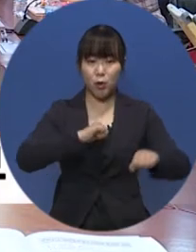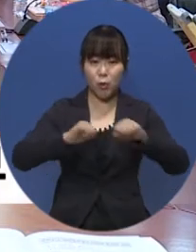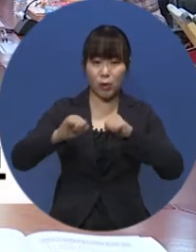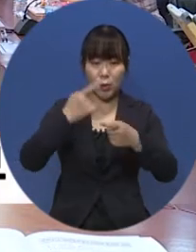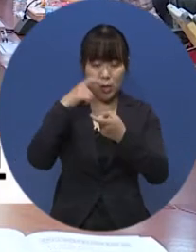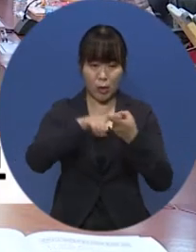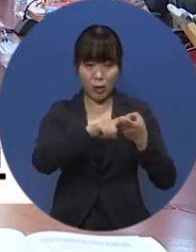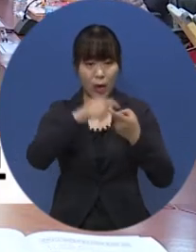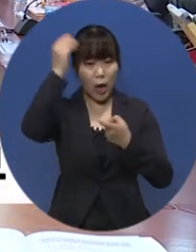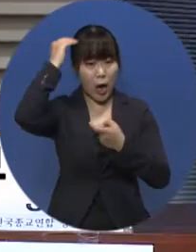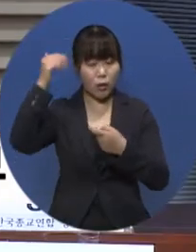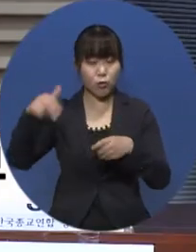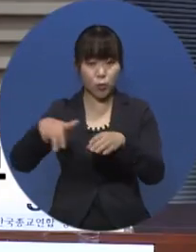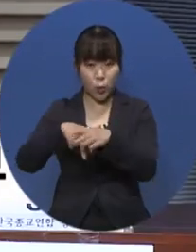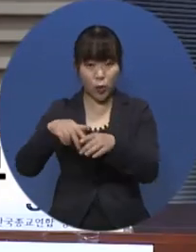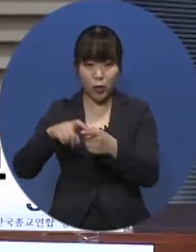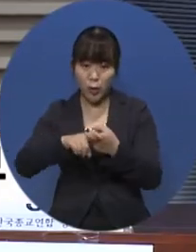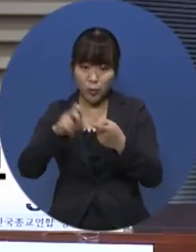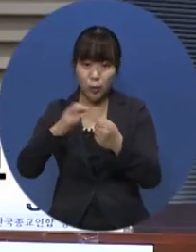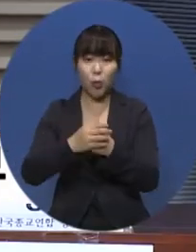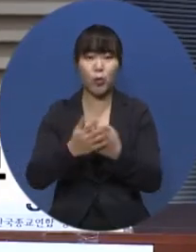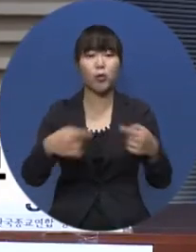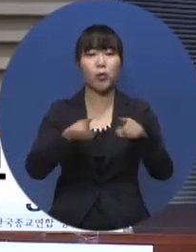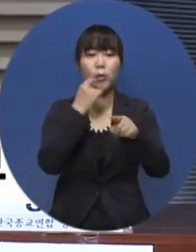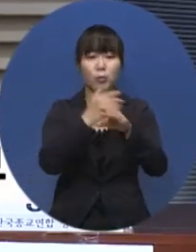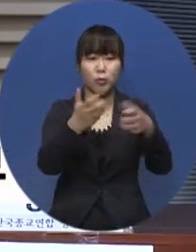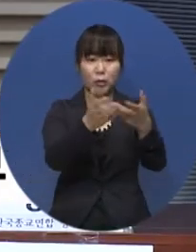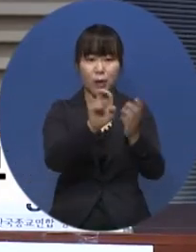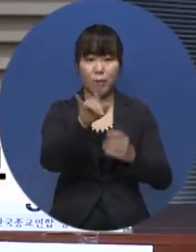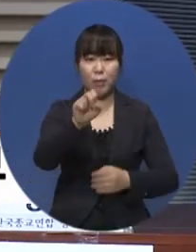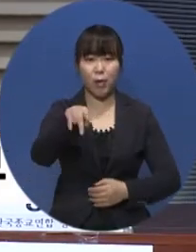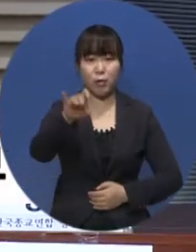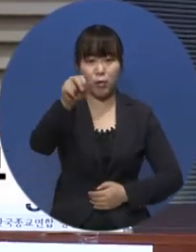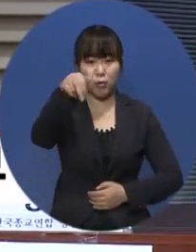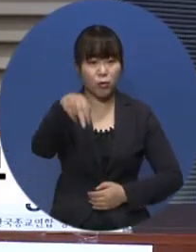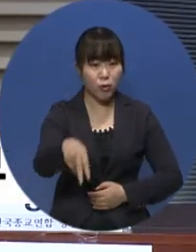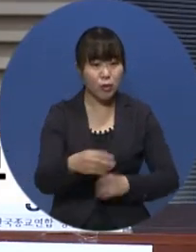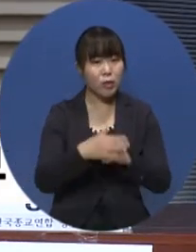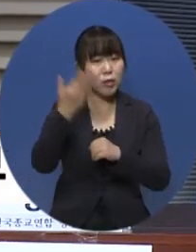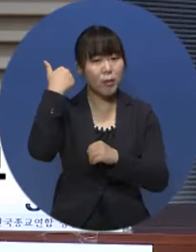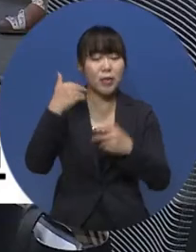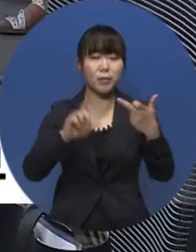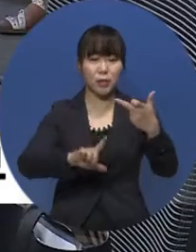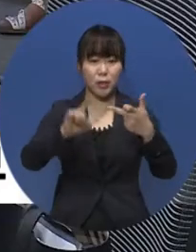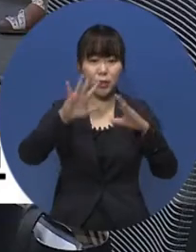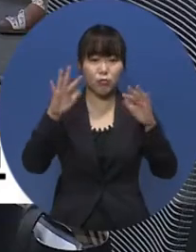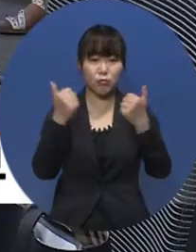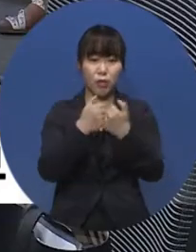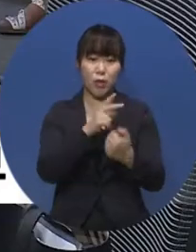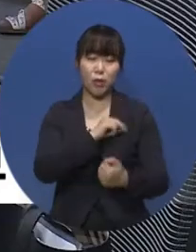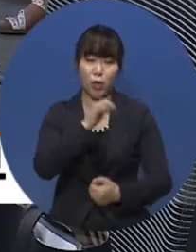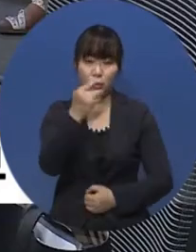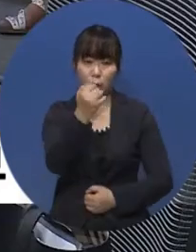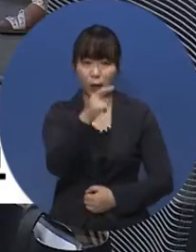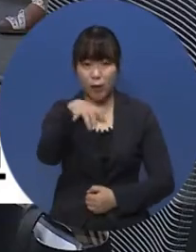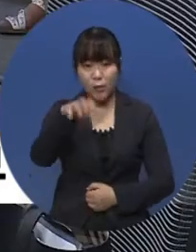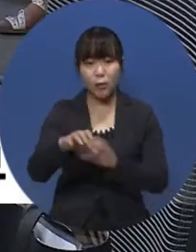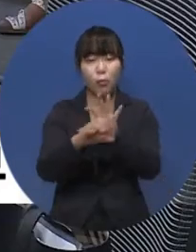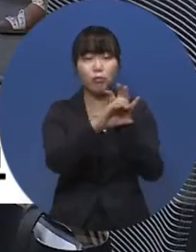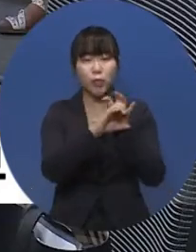한국생명운동연대와 한국종교연합, 더불어민주당 맹성규 국회의원은 지난 17일 국회의원 회관에서